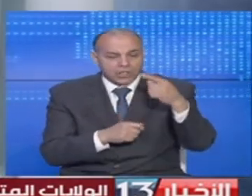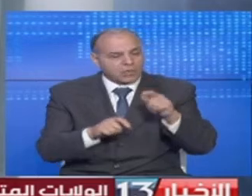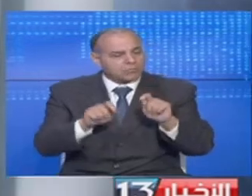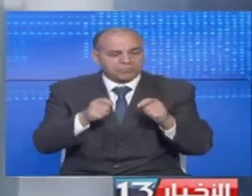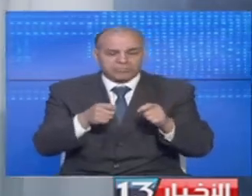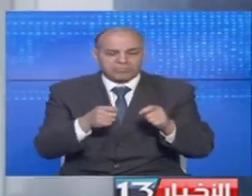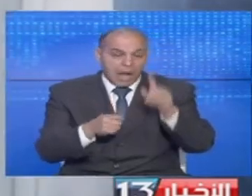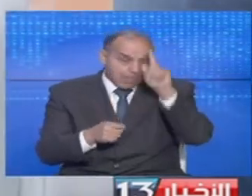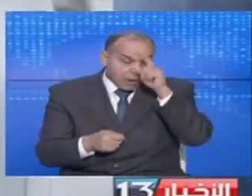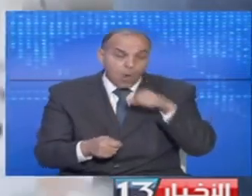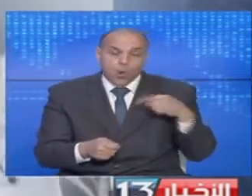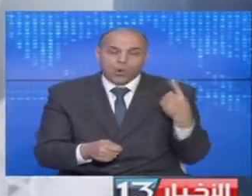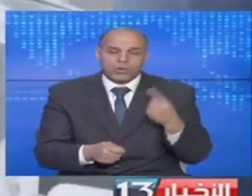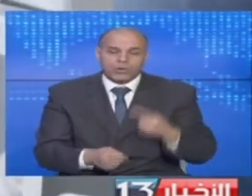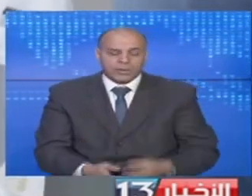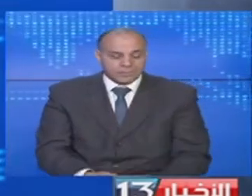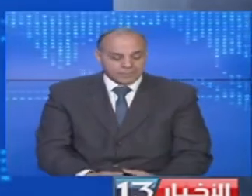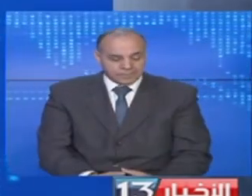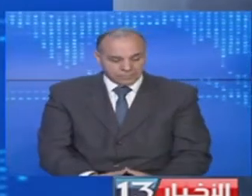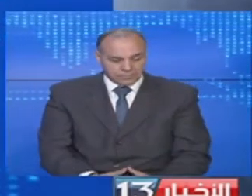المقبل.